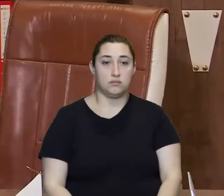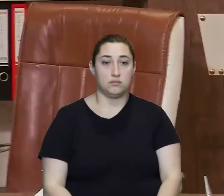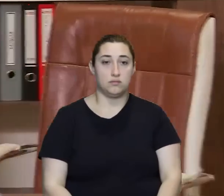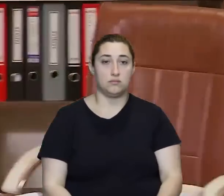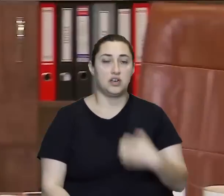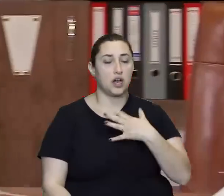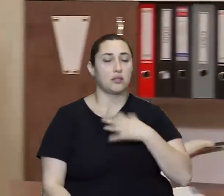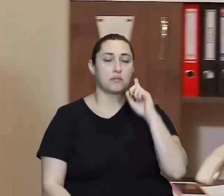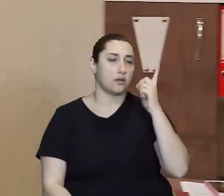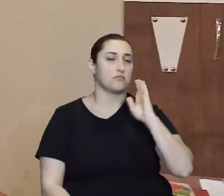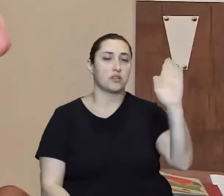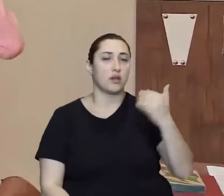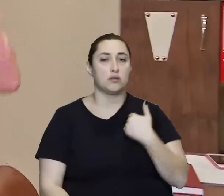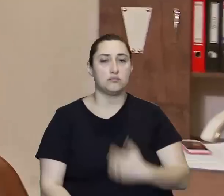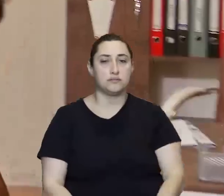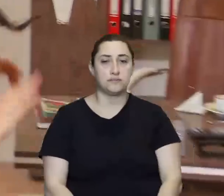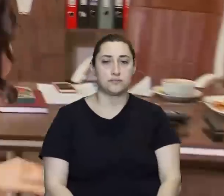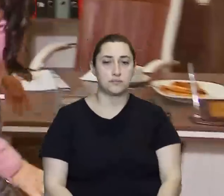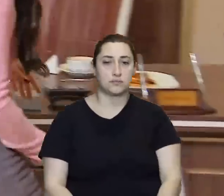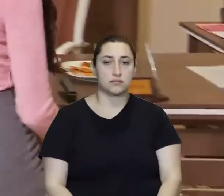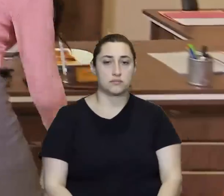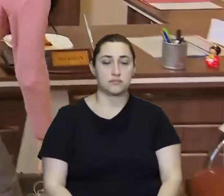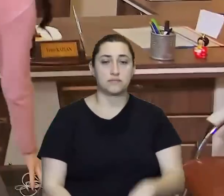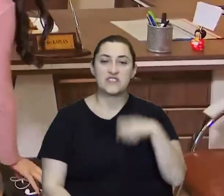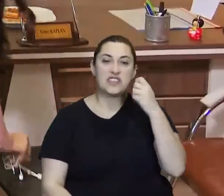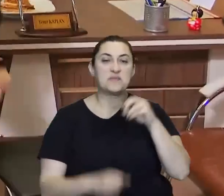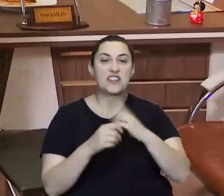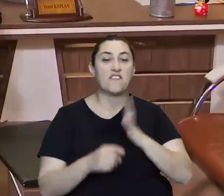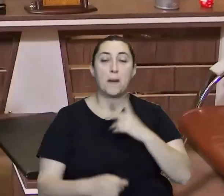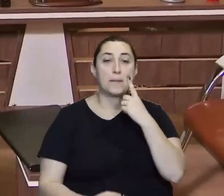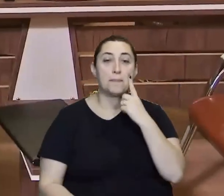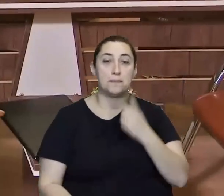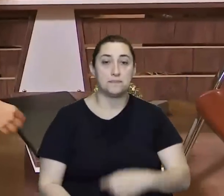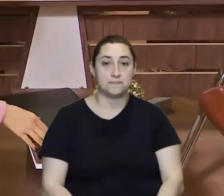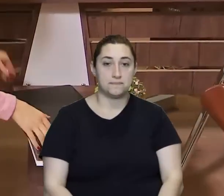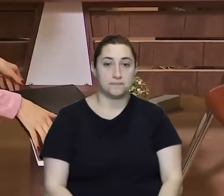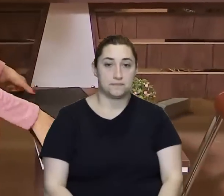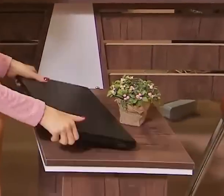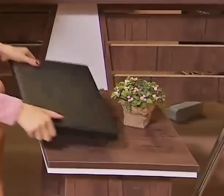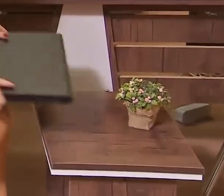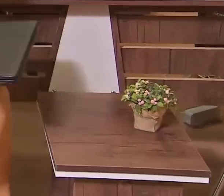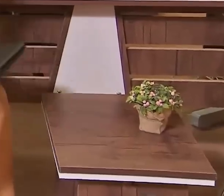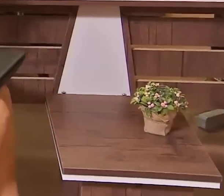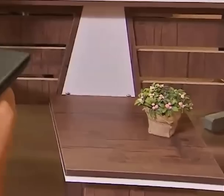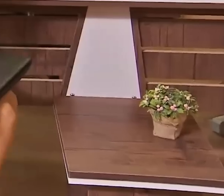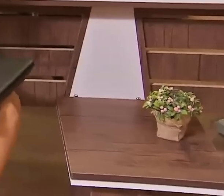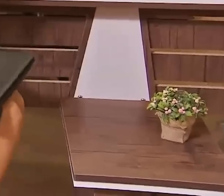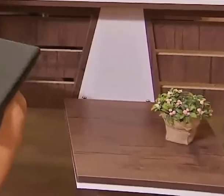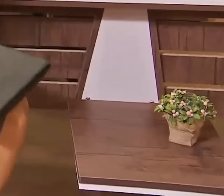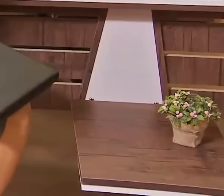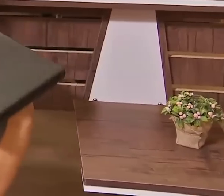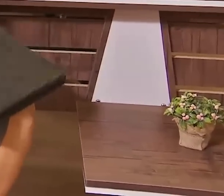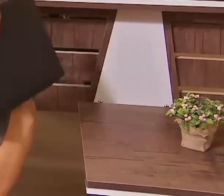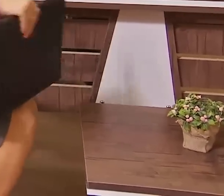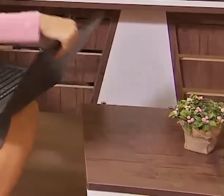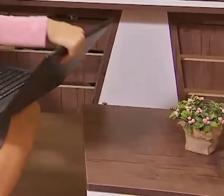Ben de kendim giderim. Şu filmlere bir bakayım mı? Betonun oturduğu koltuğa geçip laptopu kucağına aldı, monitörü